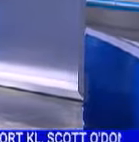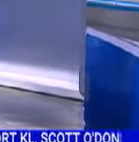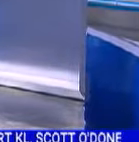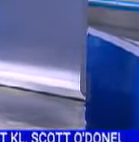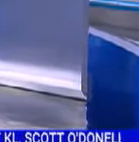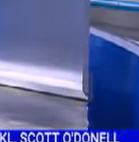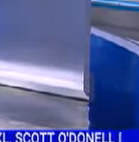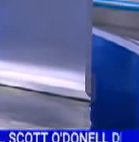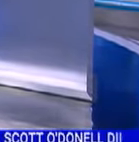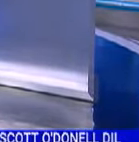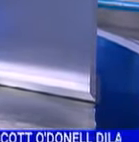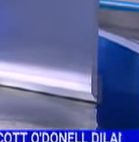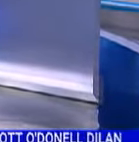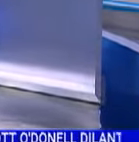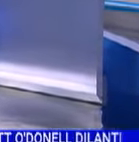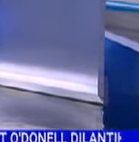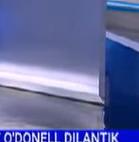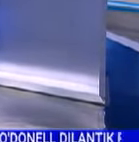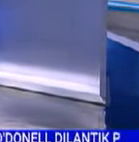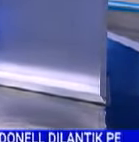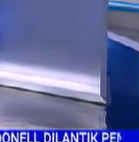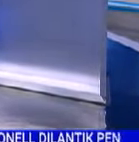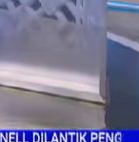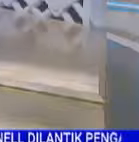Kita saksikan paparan utama malam ini.